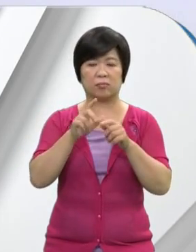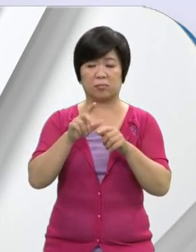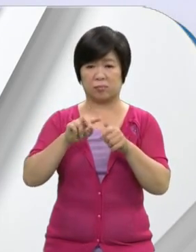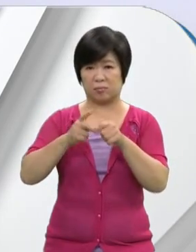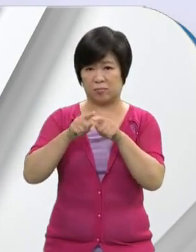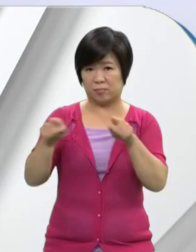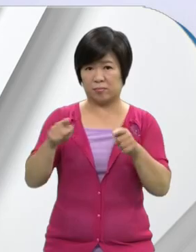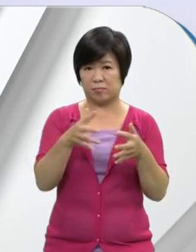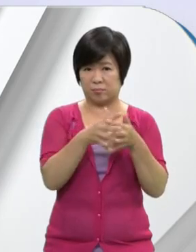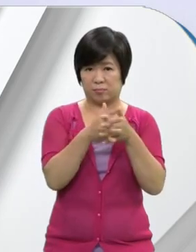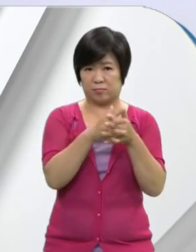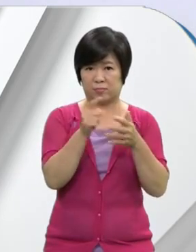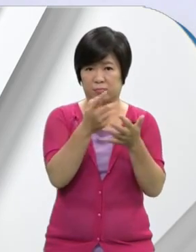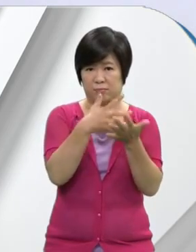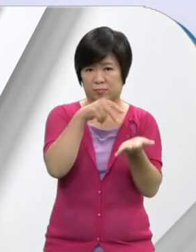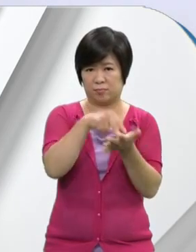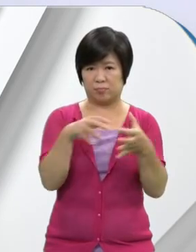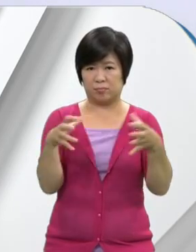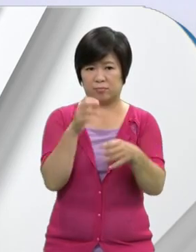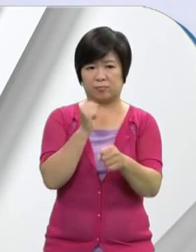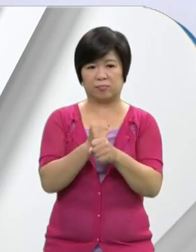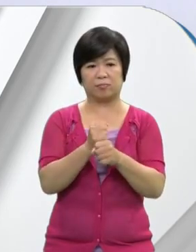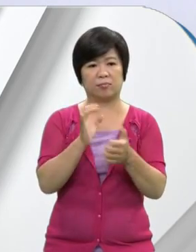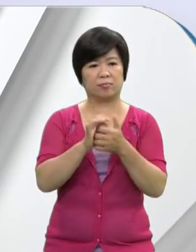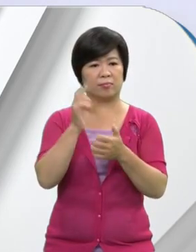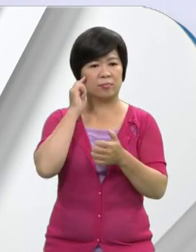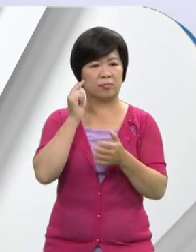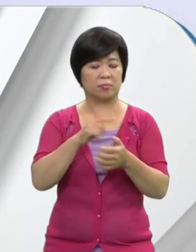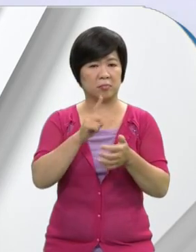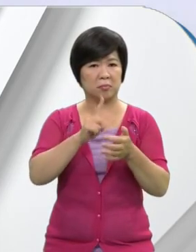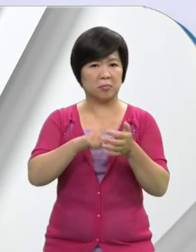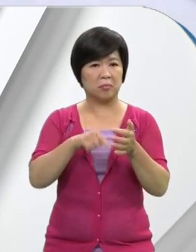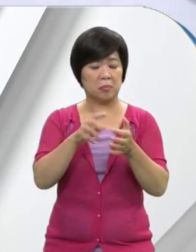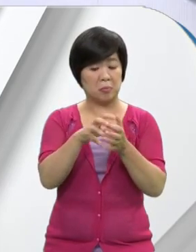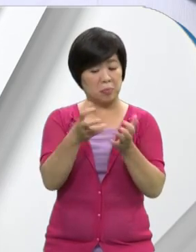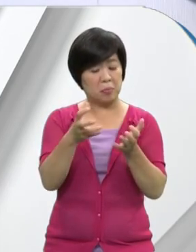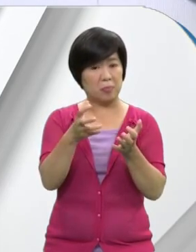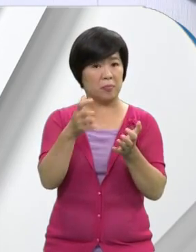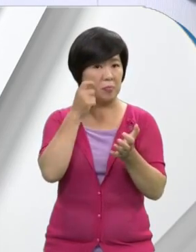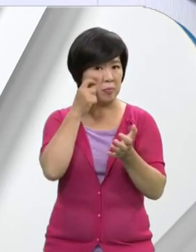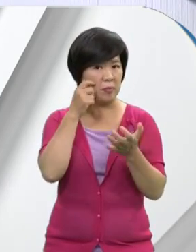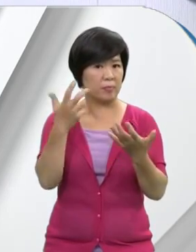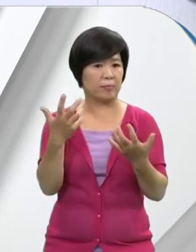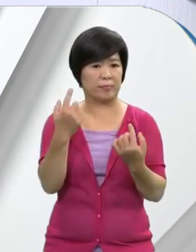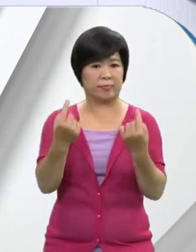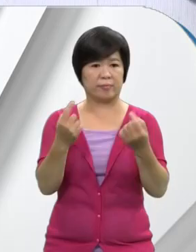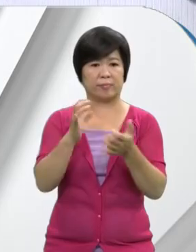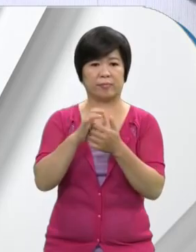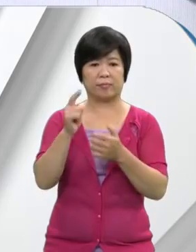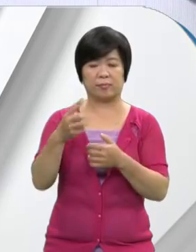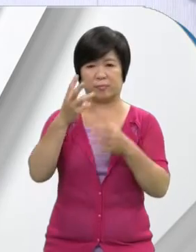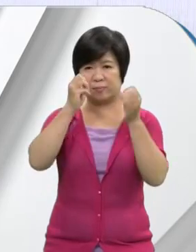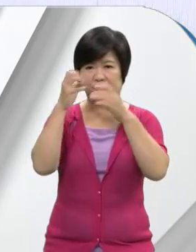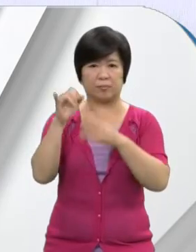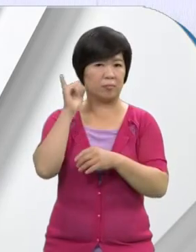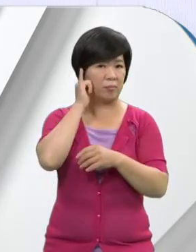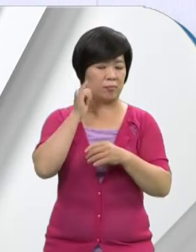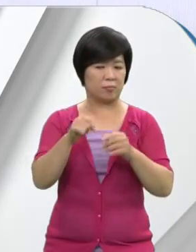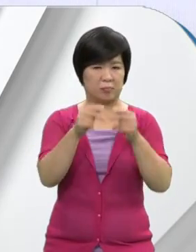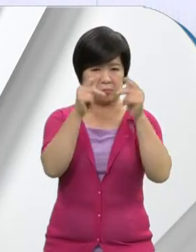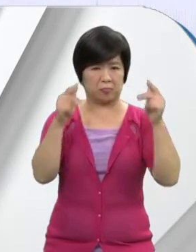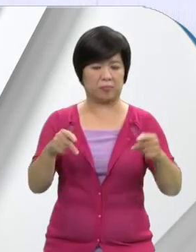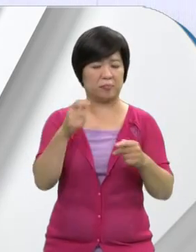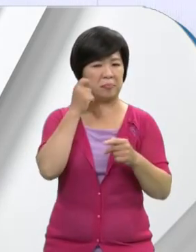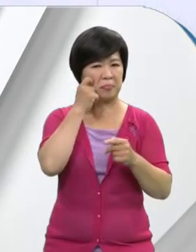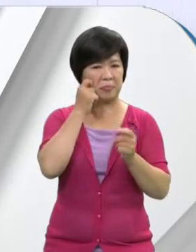国 iFix 美容站合作，用较好插入摆设来做屏蔽，发现 Samsung 和 Apple 手机还有平板较难来